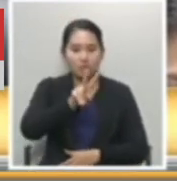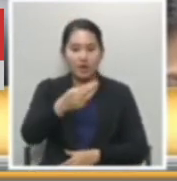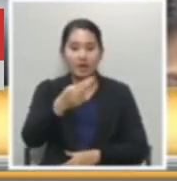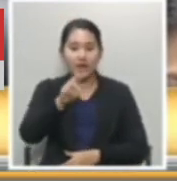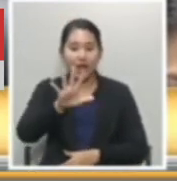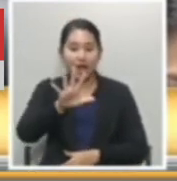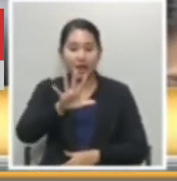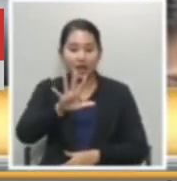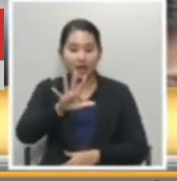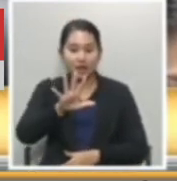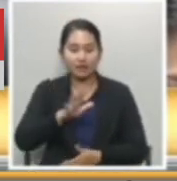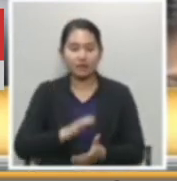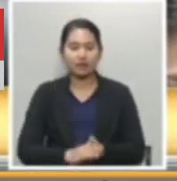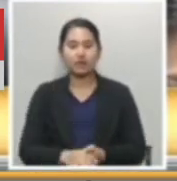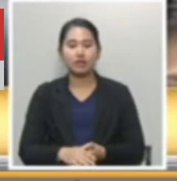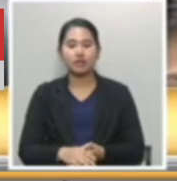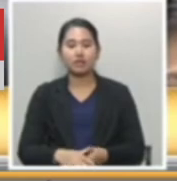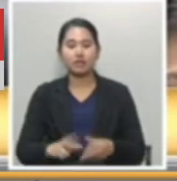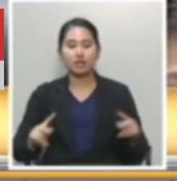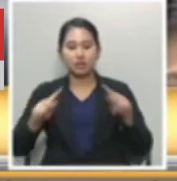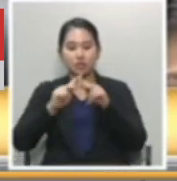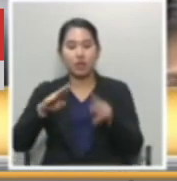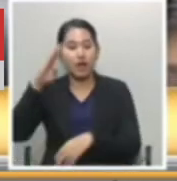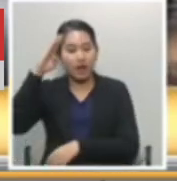ณะเดียวกันกับที่กระทรวงกลาโหมได้